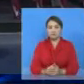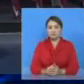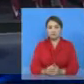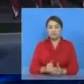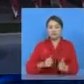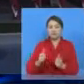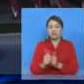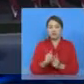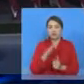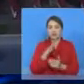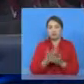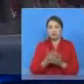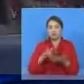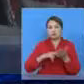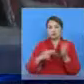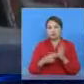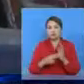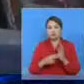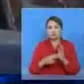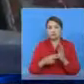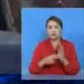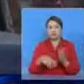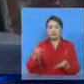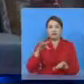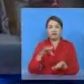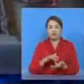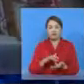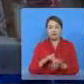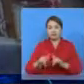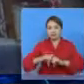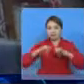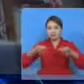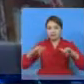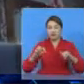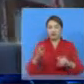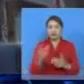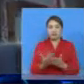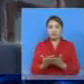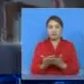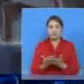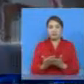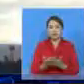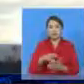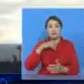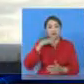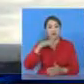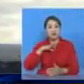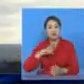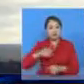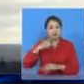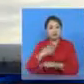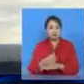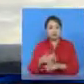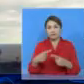ала жоспарды қала дамыған сайын инфрақұрылым мәселесі басты назарда болады. Басқа да мәселелер